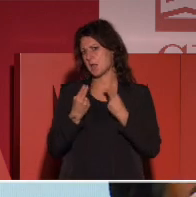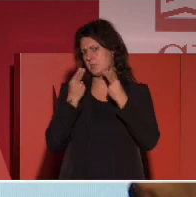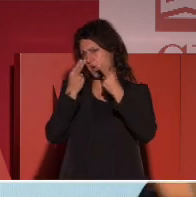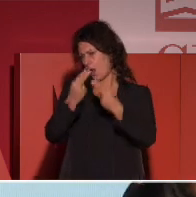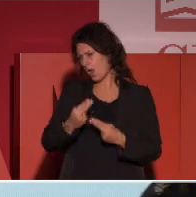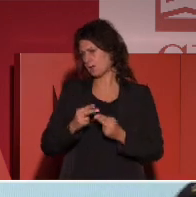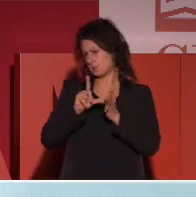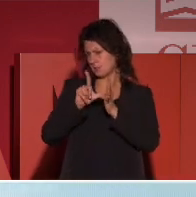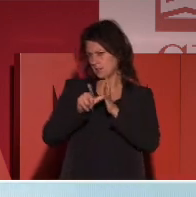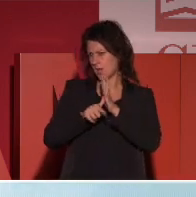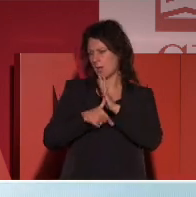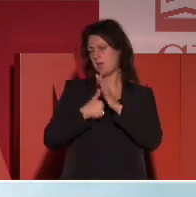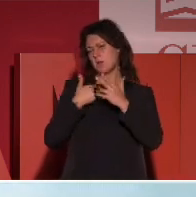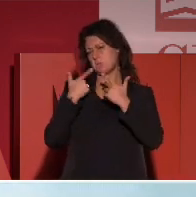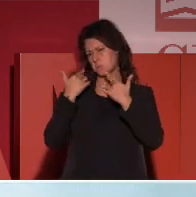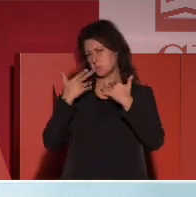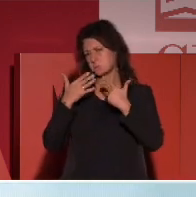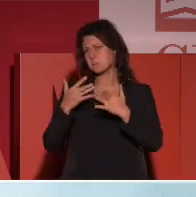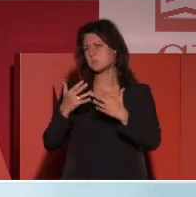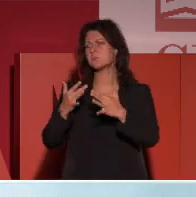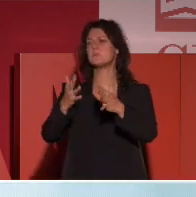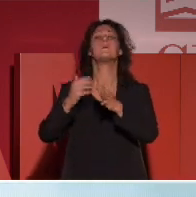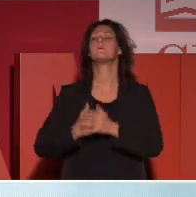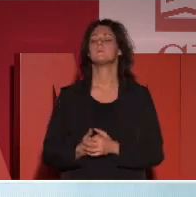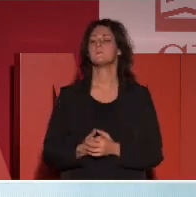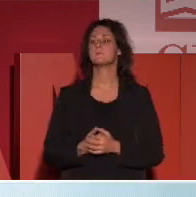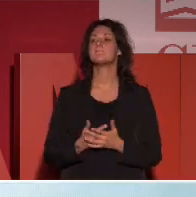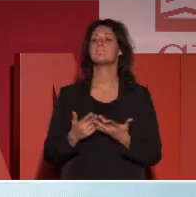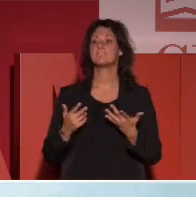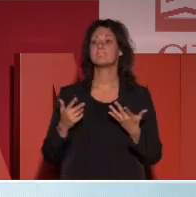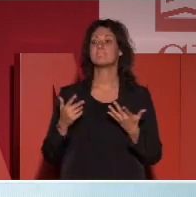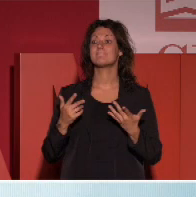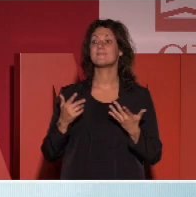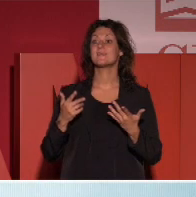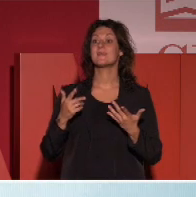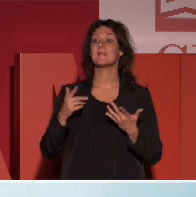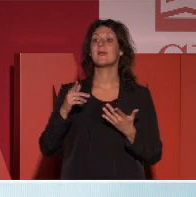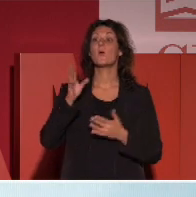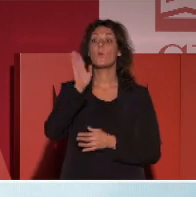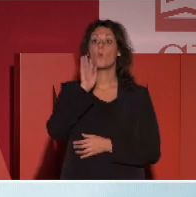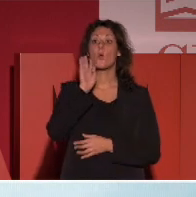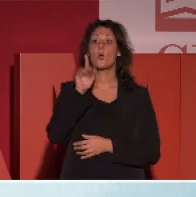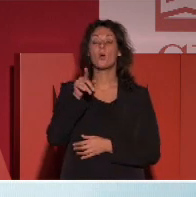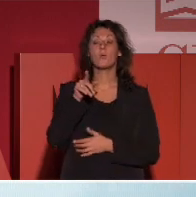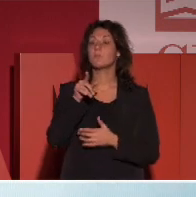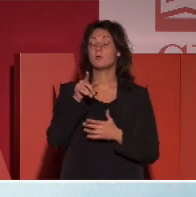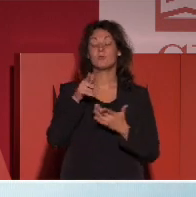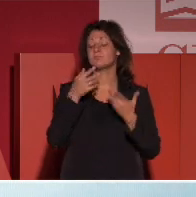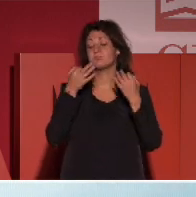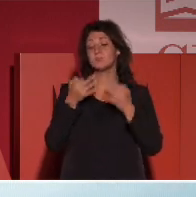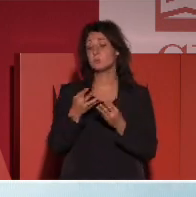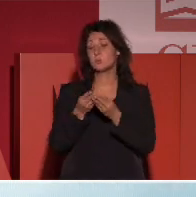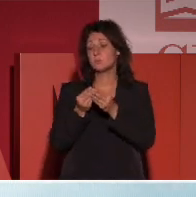c'è un sacco di tempo però i millenni come si sa volano la suddetta specie dell'homo sapiens sapiens destinata a scomparire